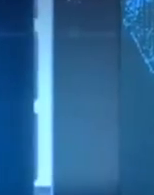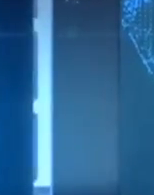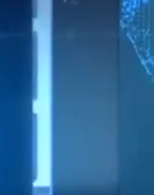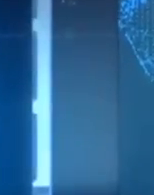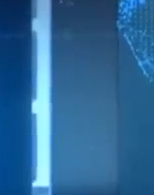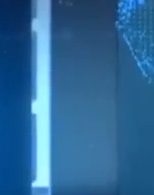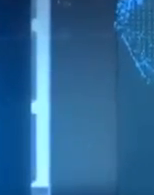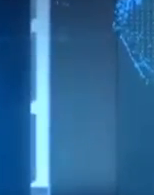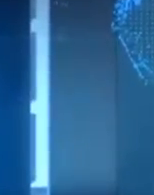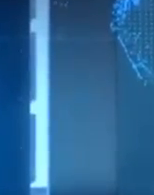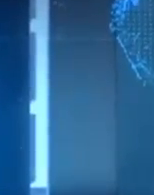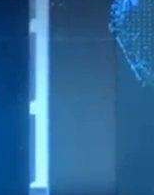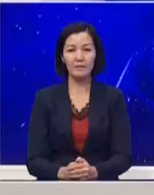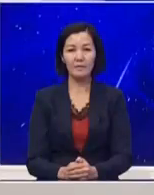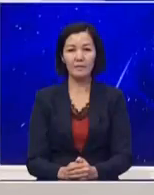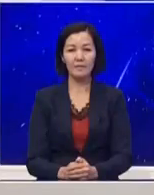Талғар ауданынан.